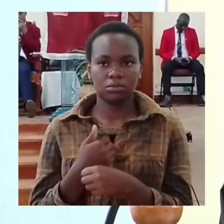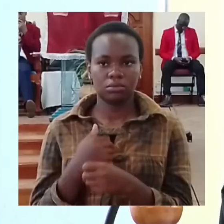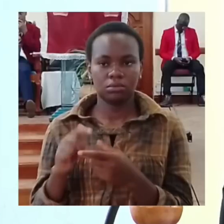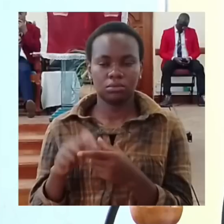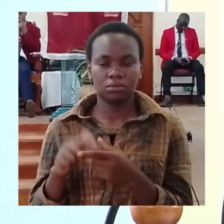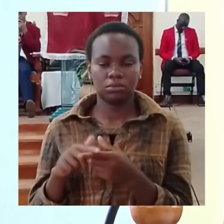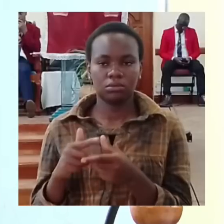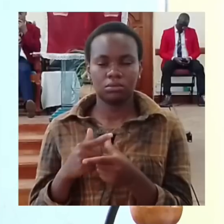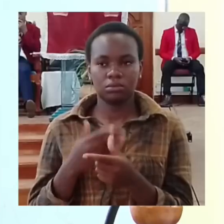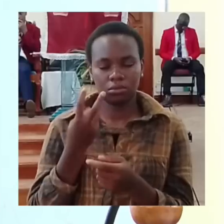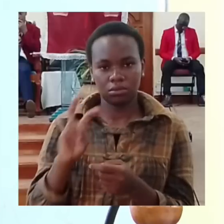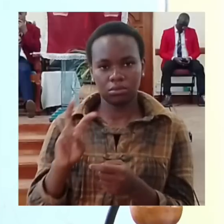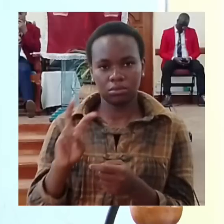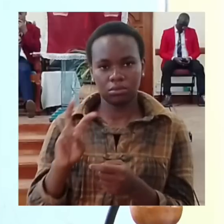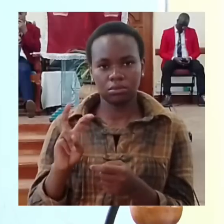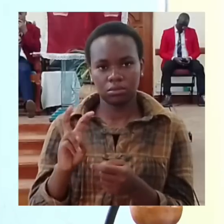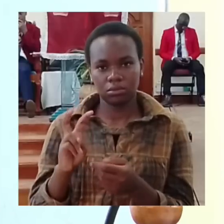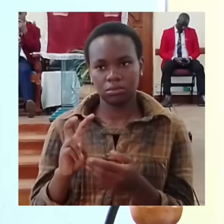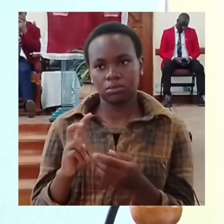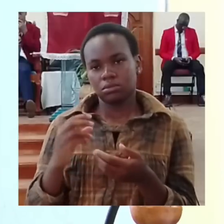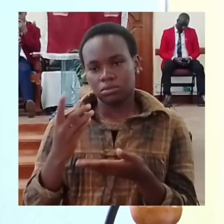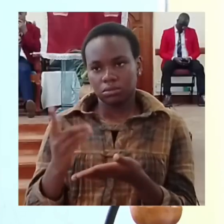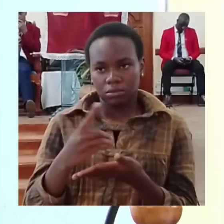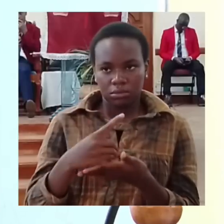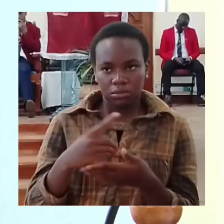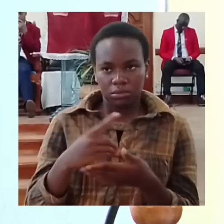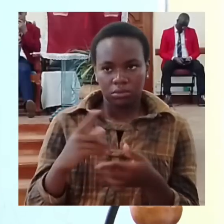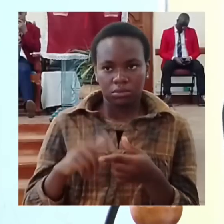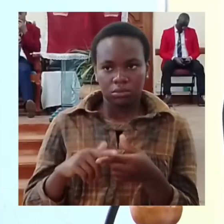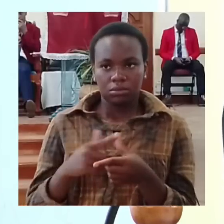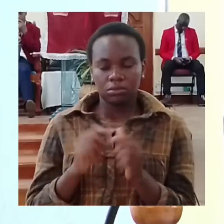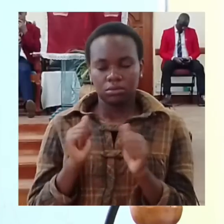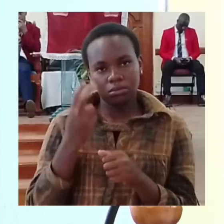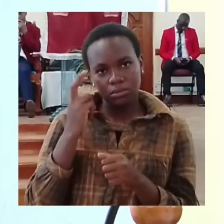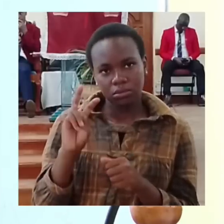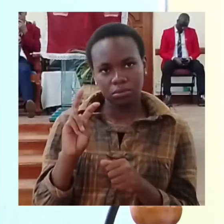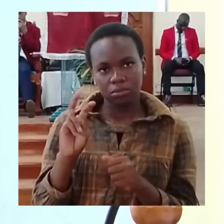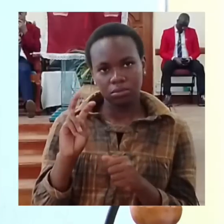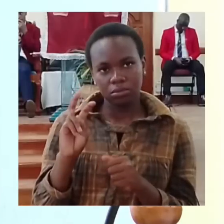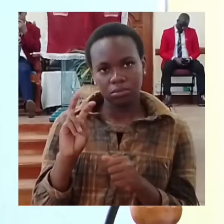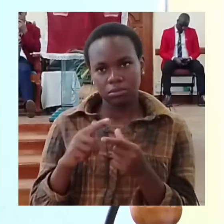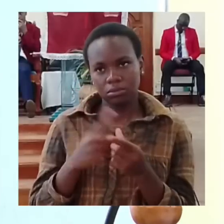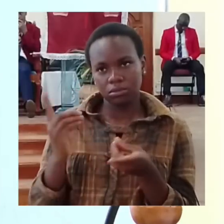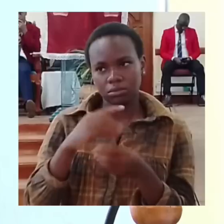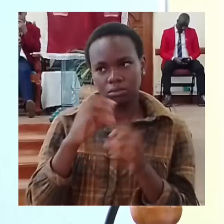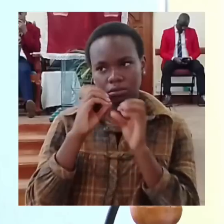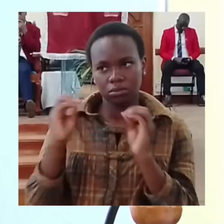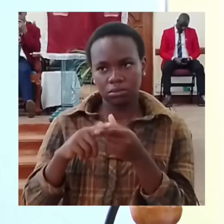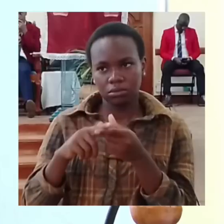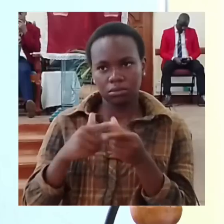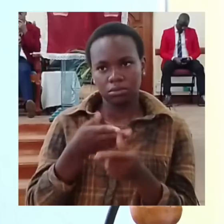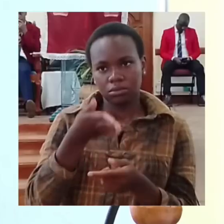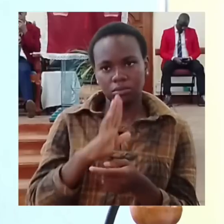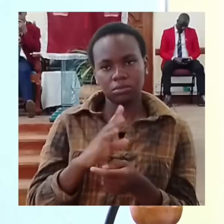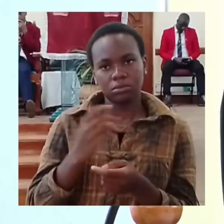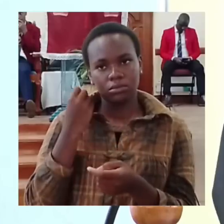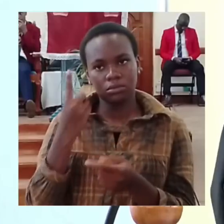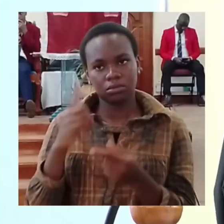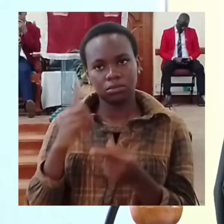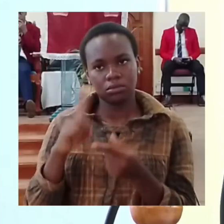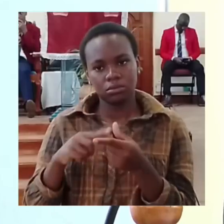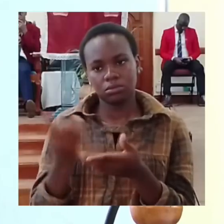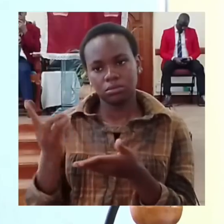We wonaga wĩ mũcori. Ndũtige kuga andũ mamakagia ĩ, matiũĩ gũcora. Akĩrĩ Ngai ũkũhete ũũgĩ wa ũcori